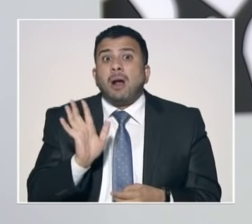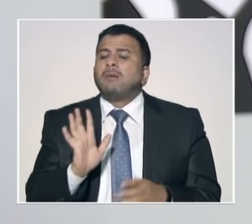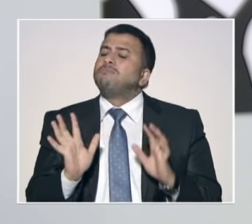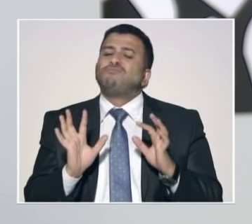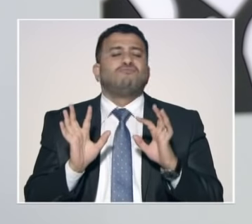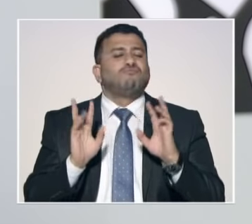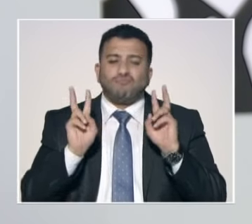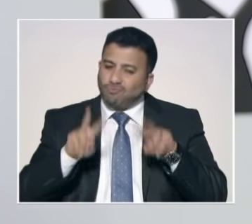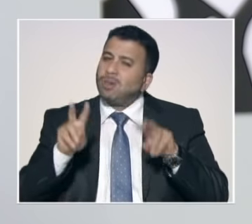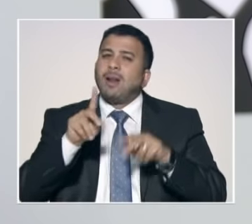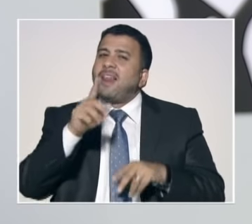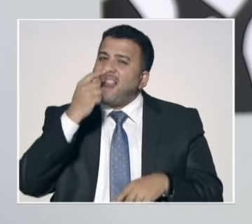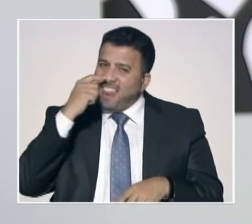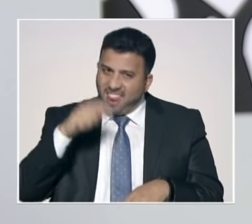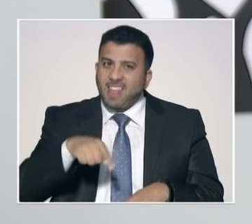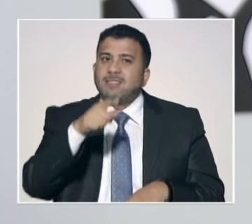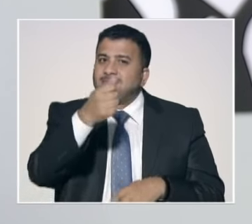ومتلفوا،